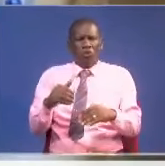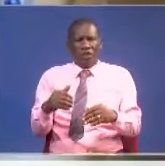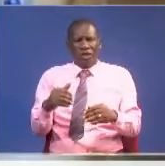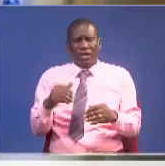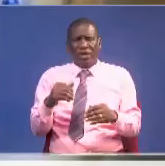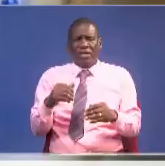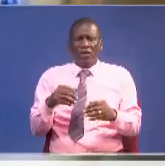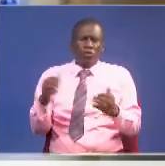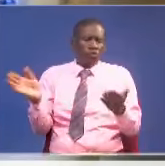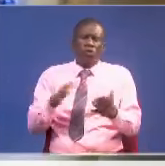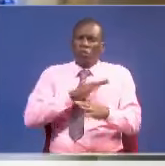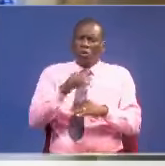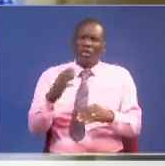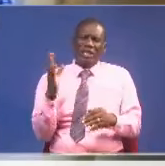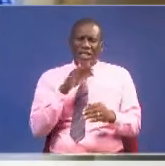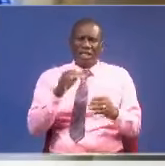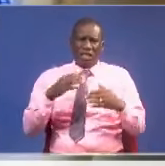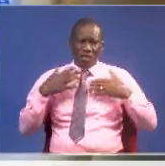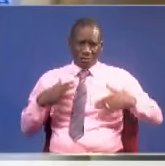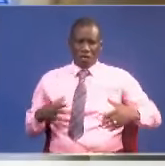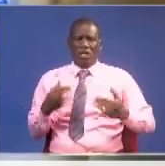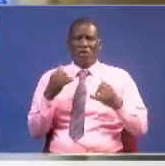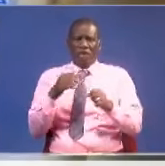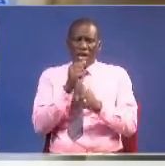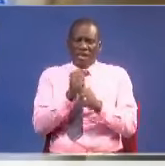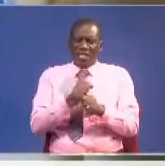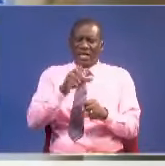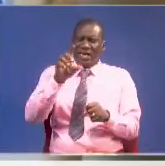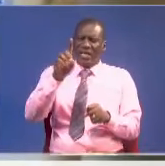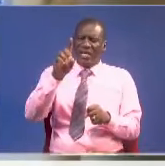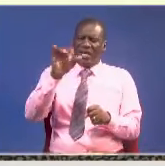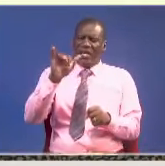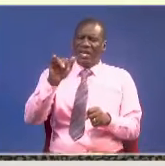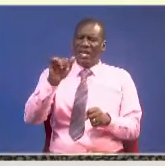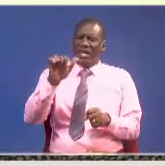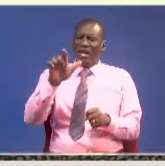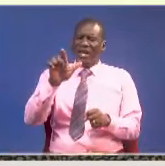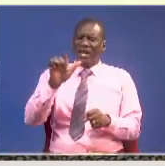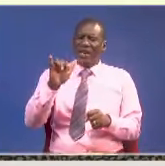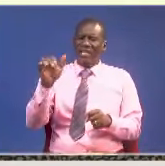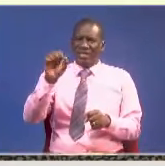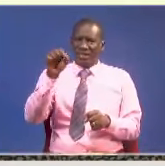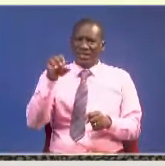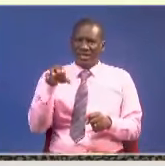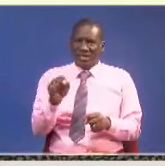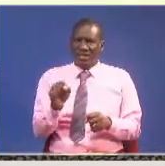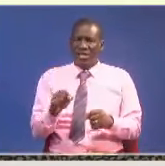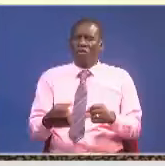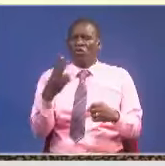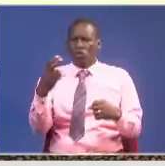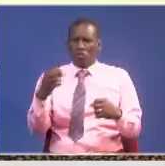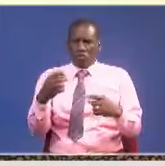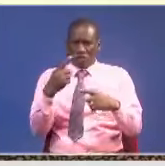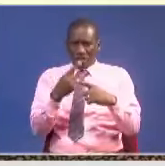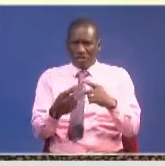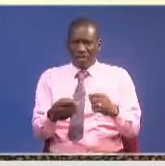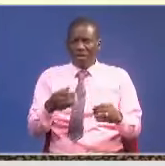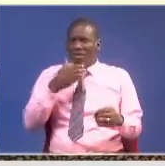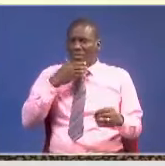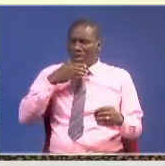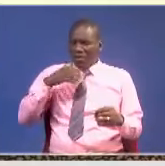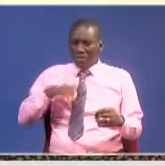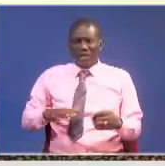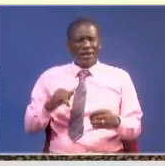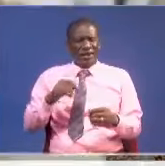yaani dialysis. Nikafanya dialysis kwa miaka miwili ambapo wazazi wangu waliona ni